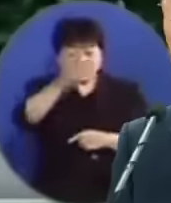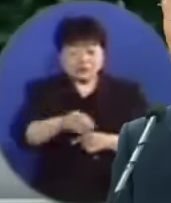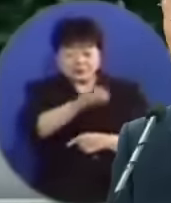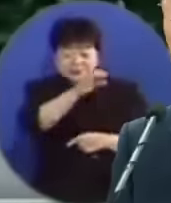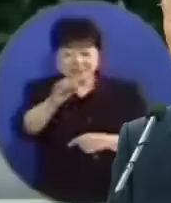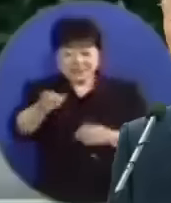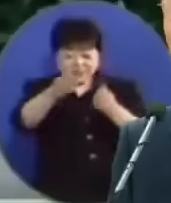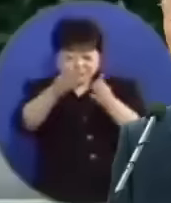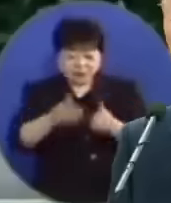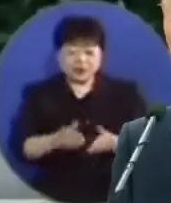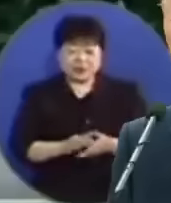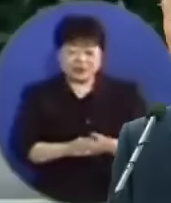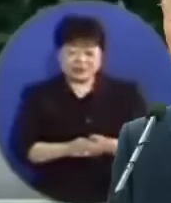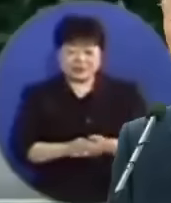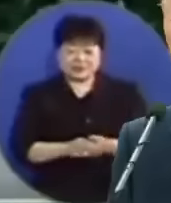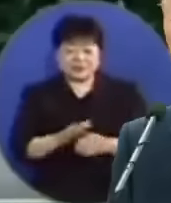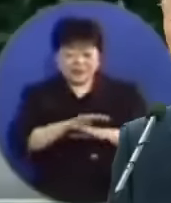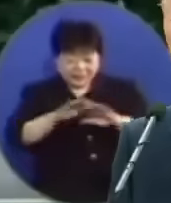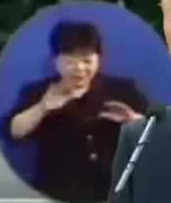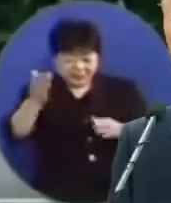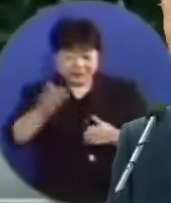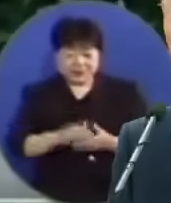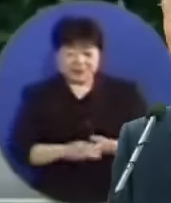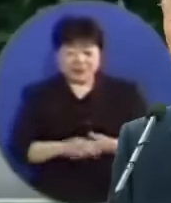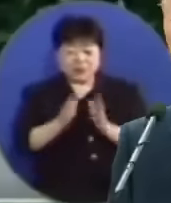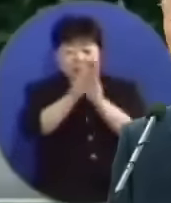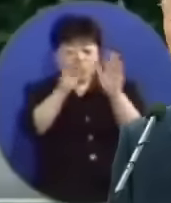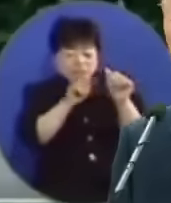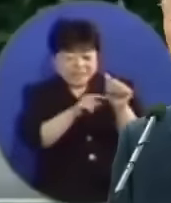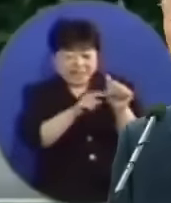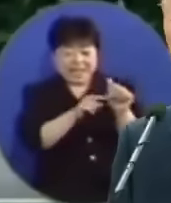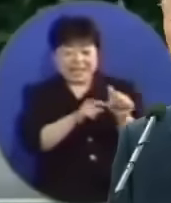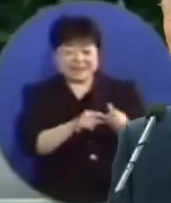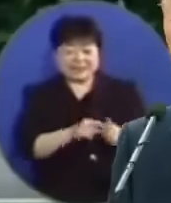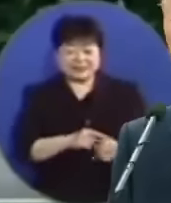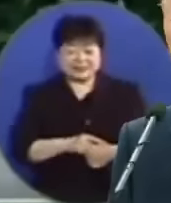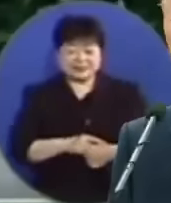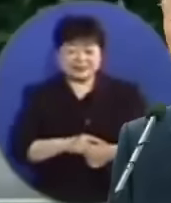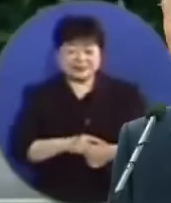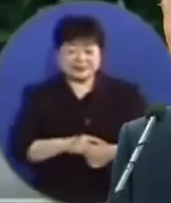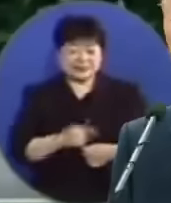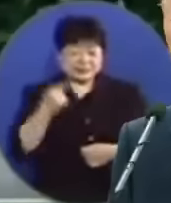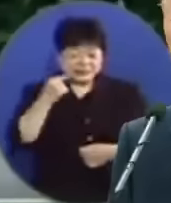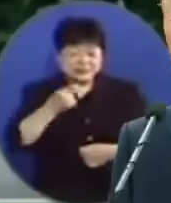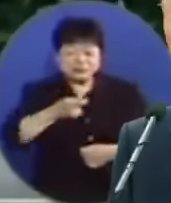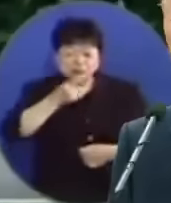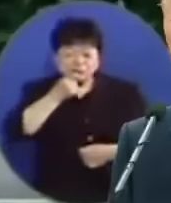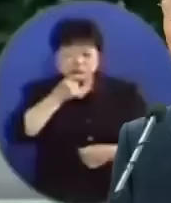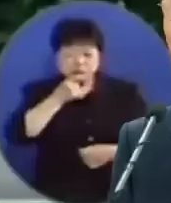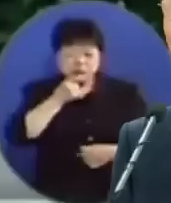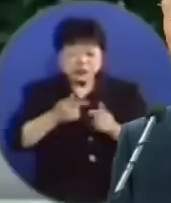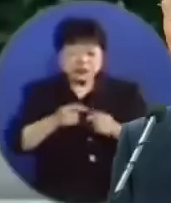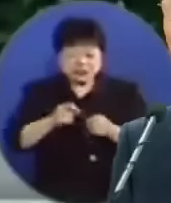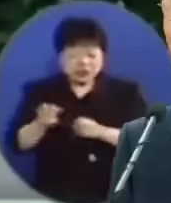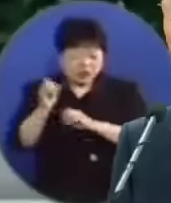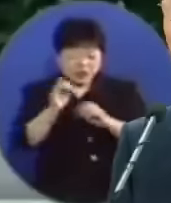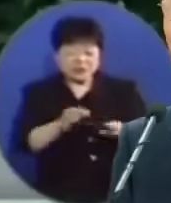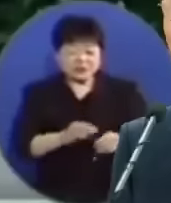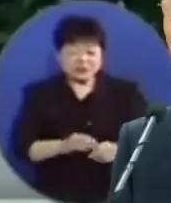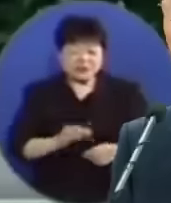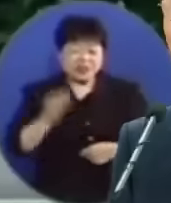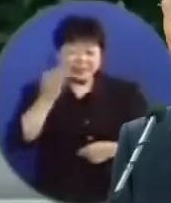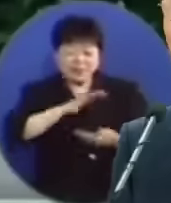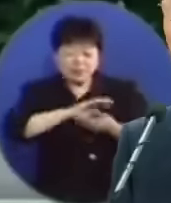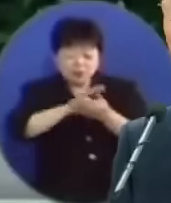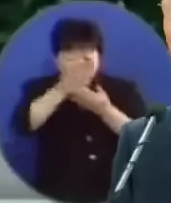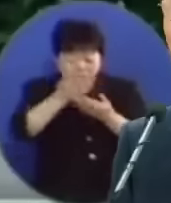통해서 중화시켜버리고 마는 것입니다. 모세가 선연물, 우물물에 나무가지를 꺾었던 일이 물이 닳아진